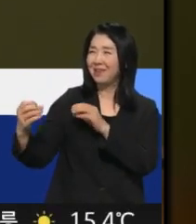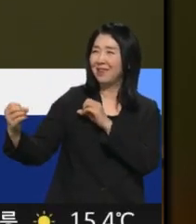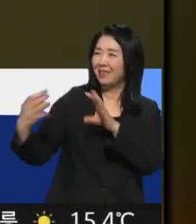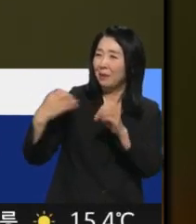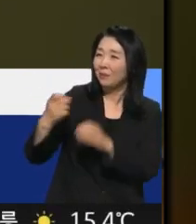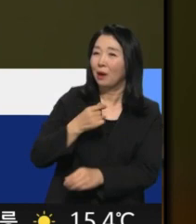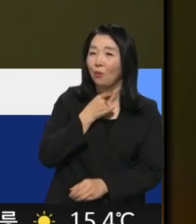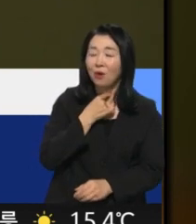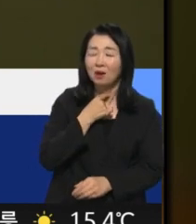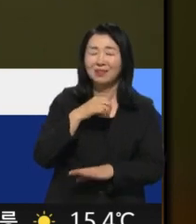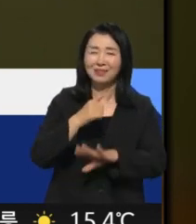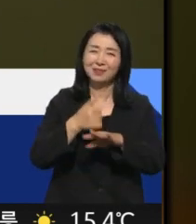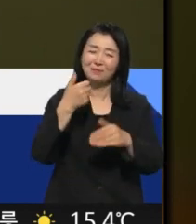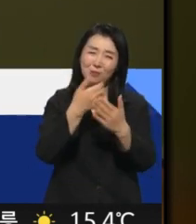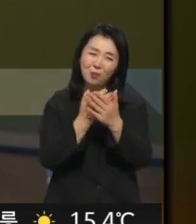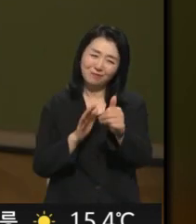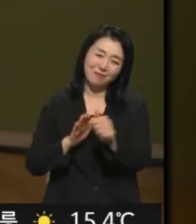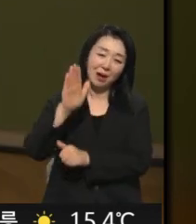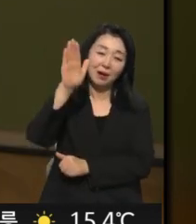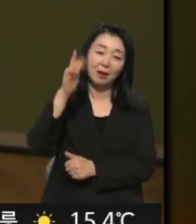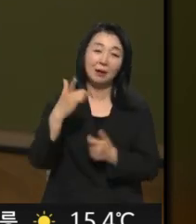해가지고 급발진을 하고 계시는 건데. 급발진.